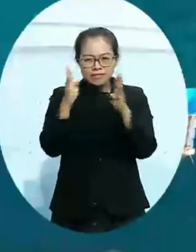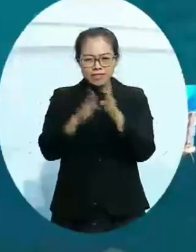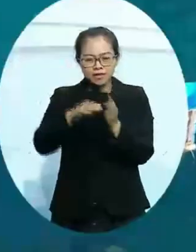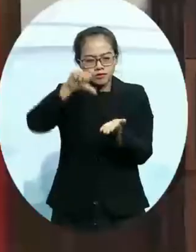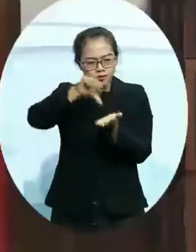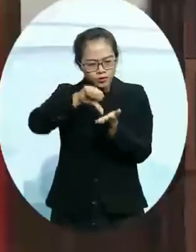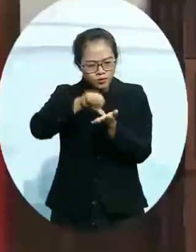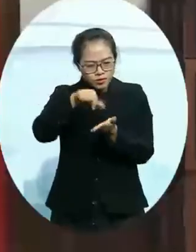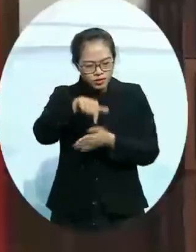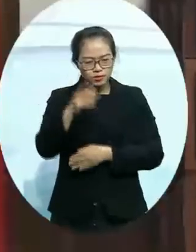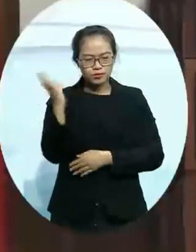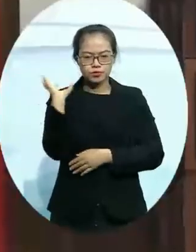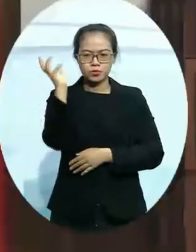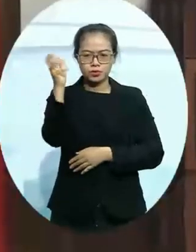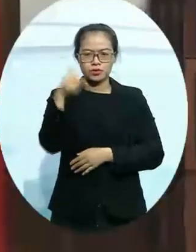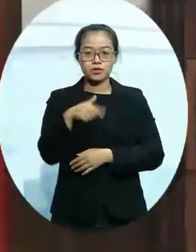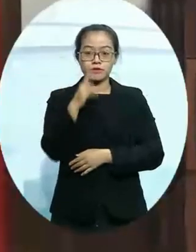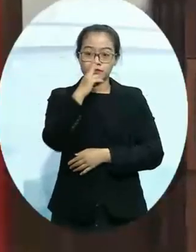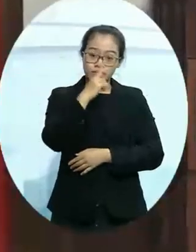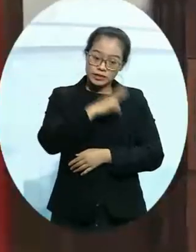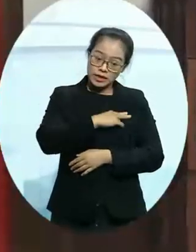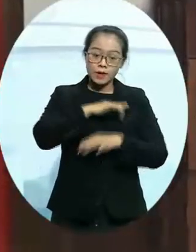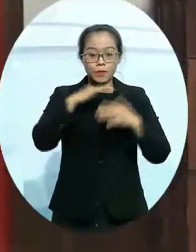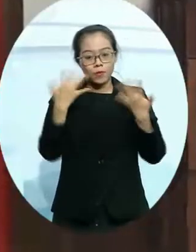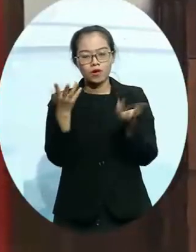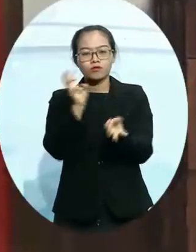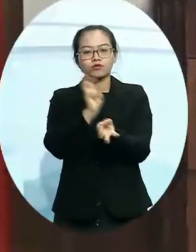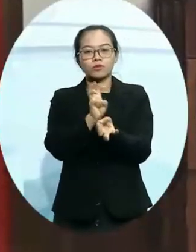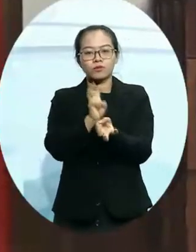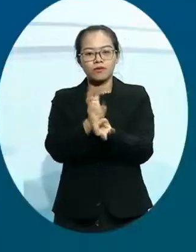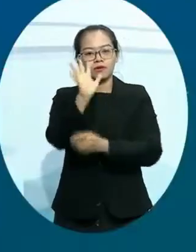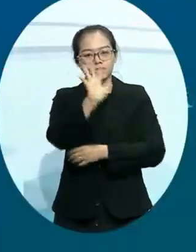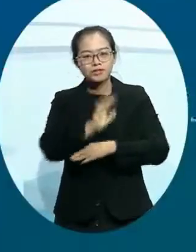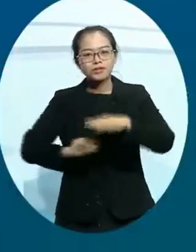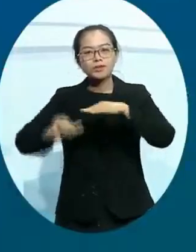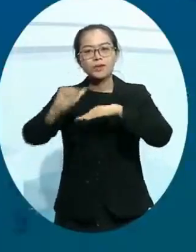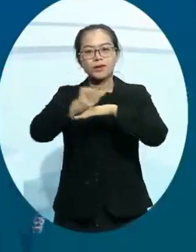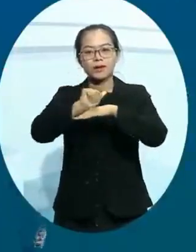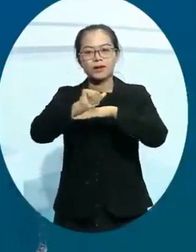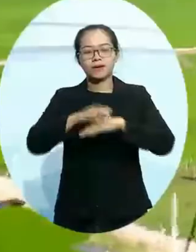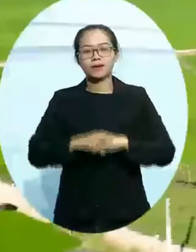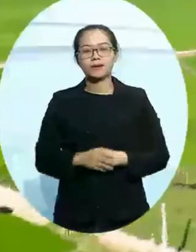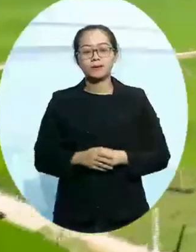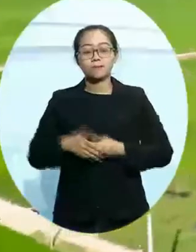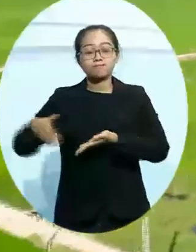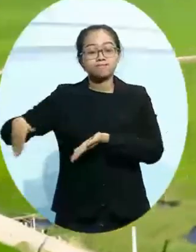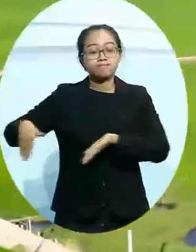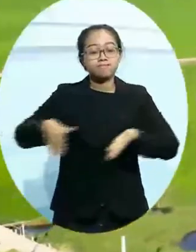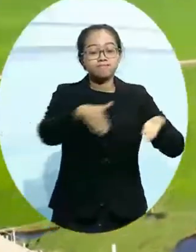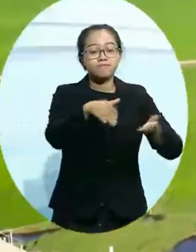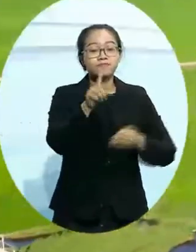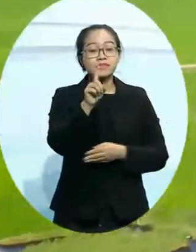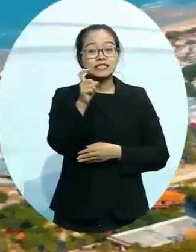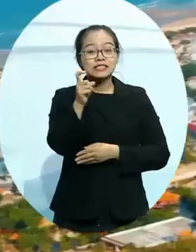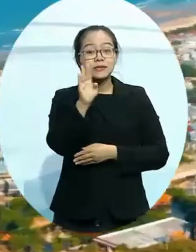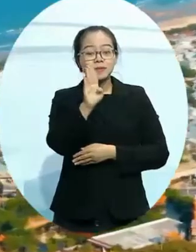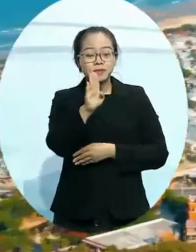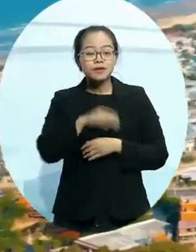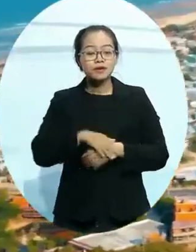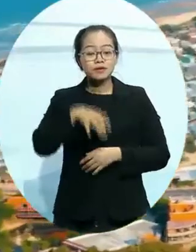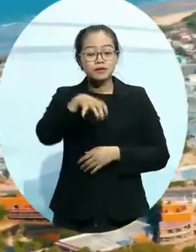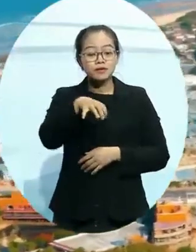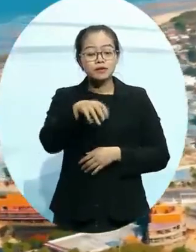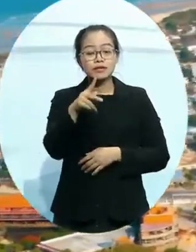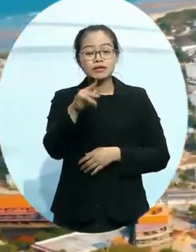nghĩ không phải là của Việt Nam không đâu, mà cũng có thể là của Đông Nam Á và châu Á mở rộng. Nằm sát trục quốc lộ 19B, khu đô thị sinh thái Kỳ